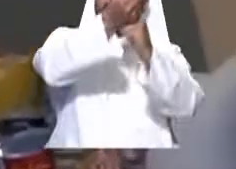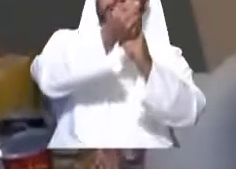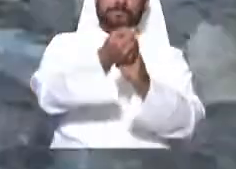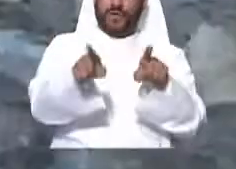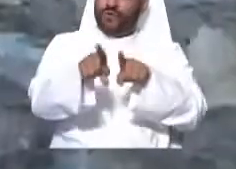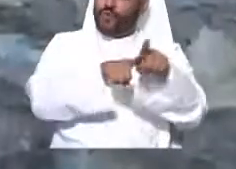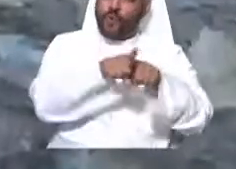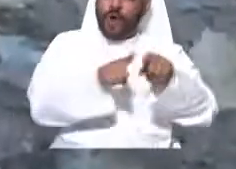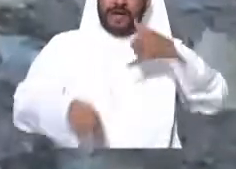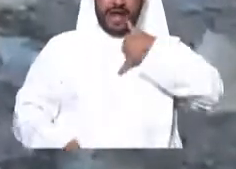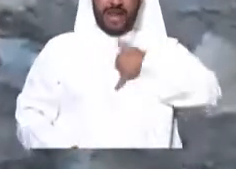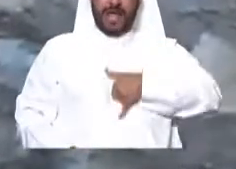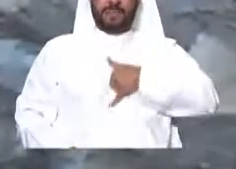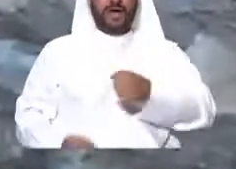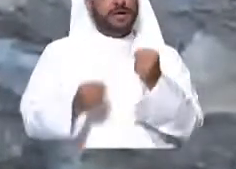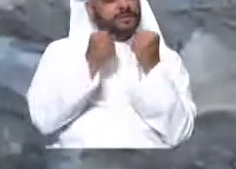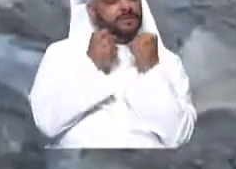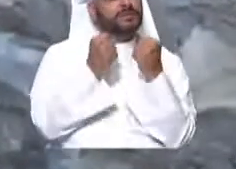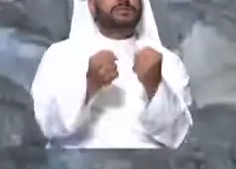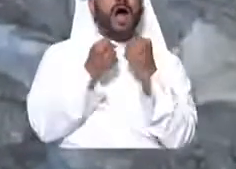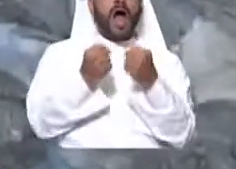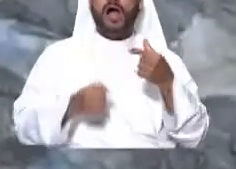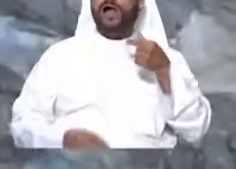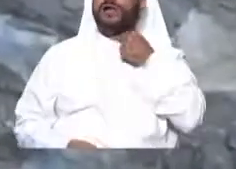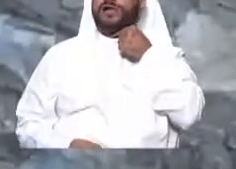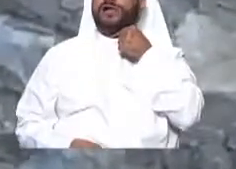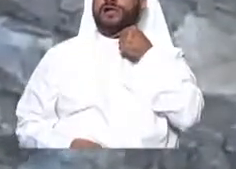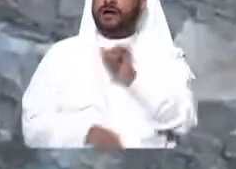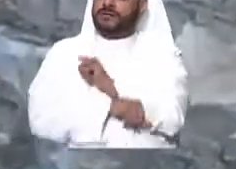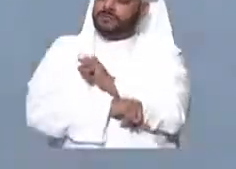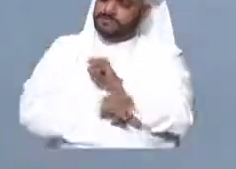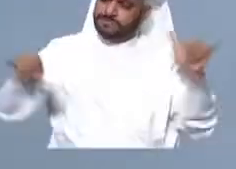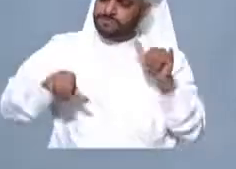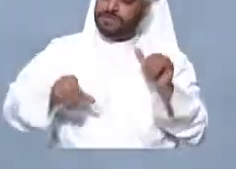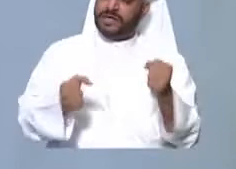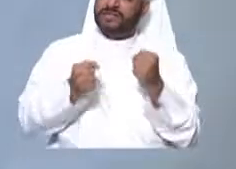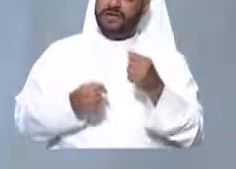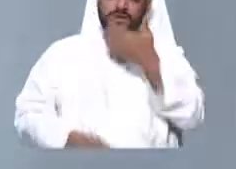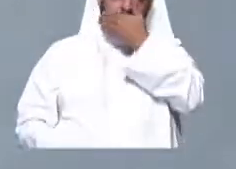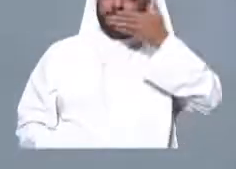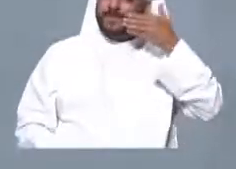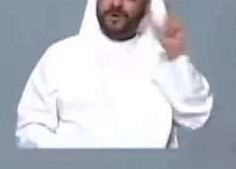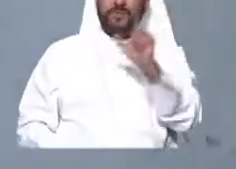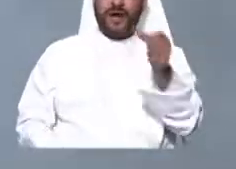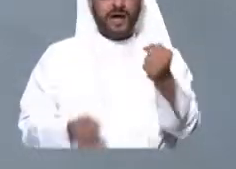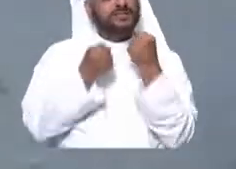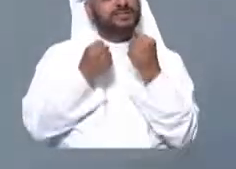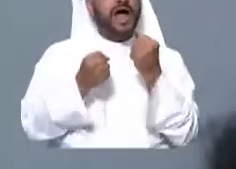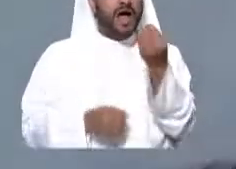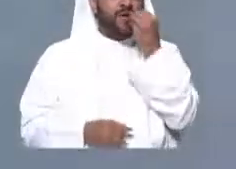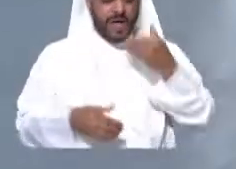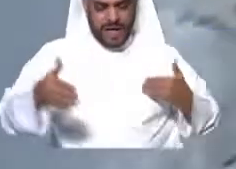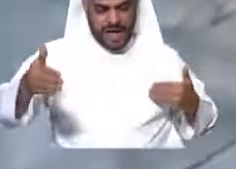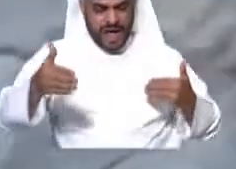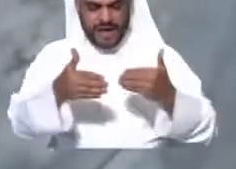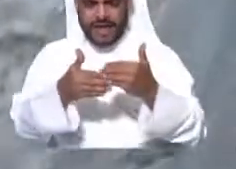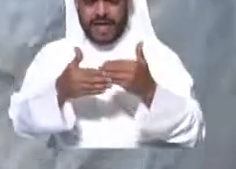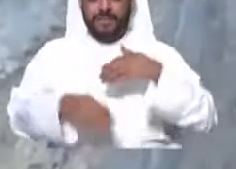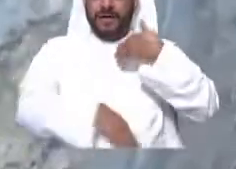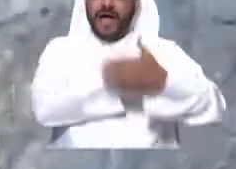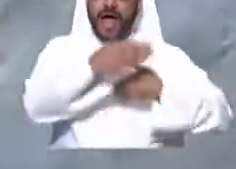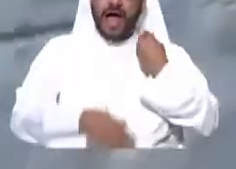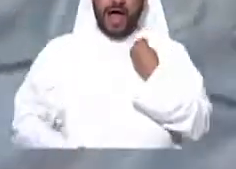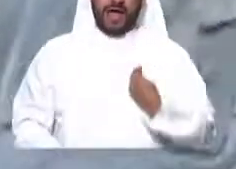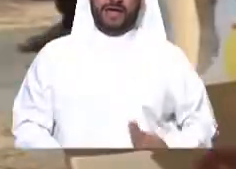لليمنيين في ظل أوضاع اقتصادية صعبة، لا سيما في شهر رمضان وقرب قدوم عيد الفطر